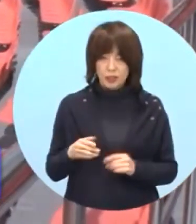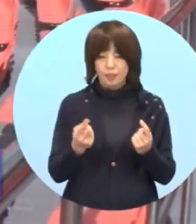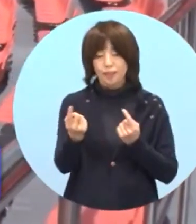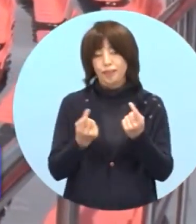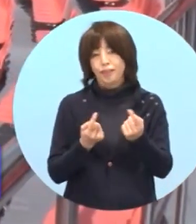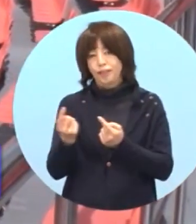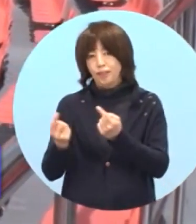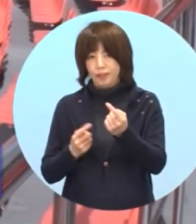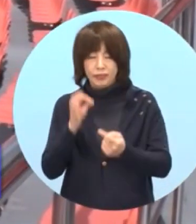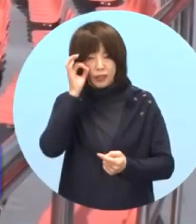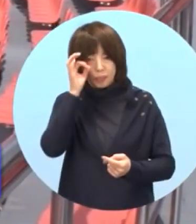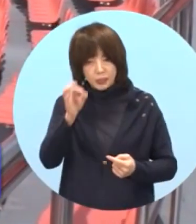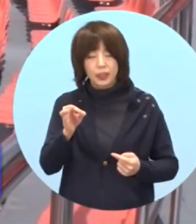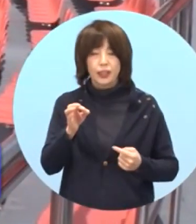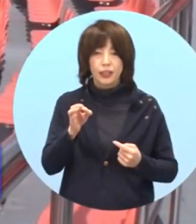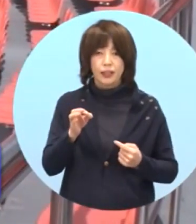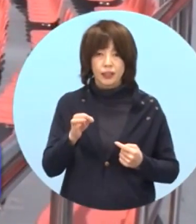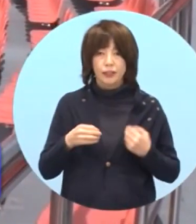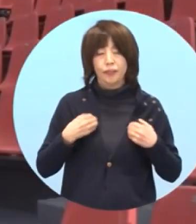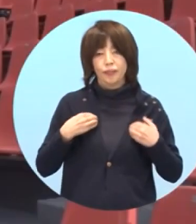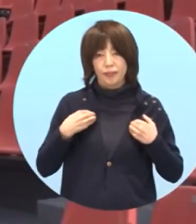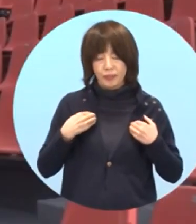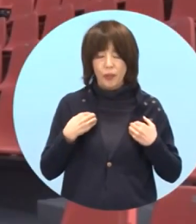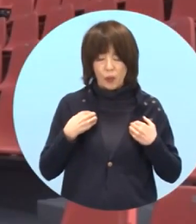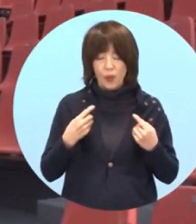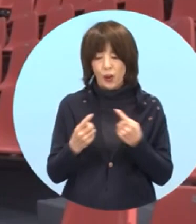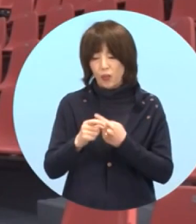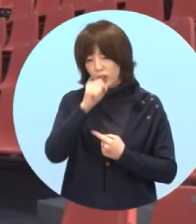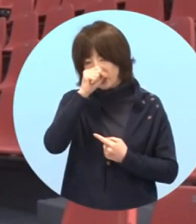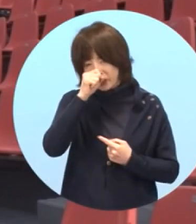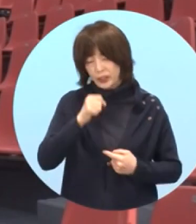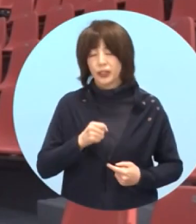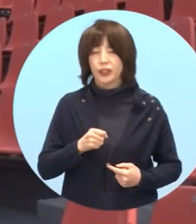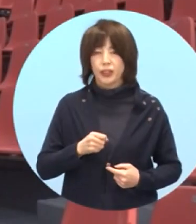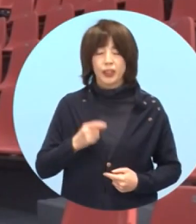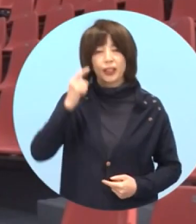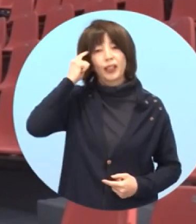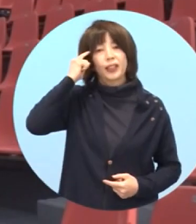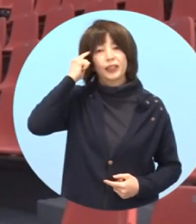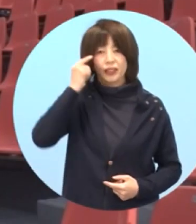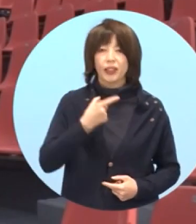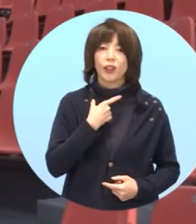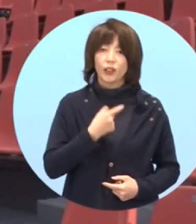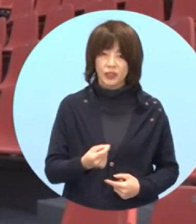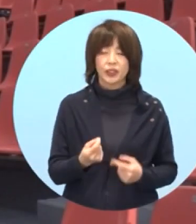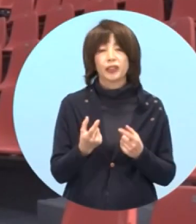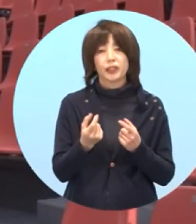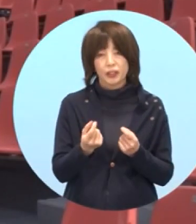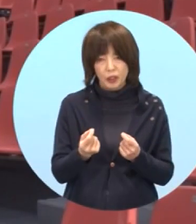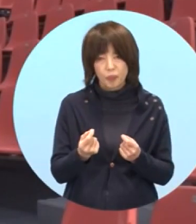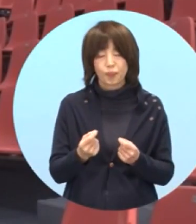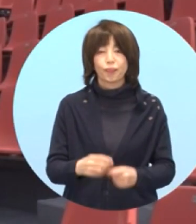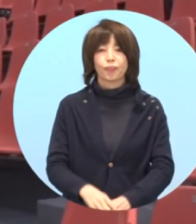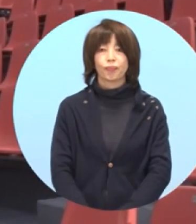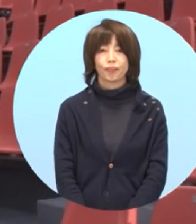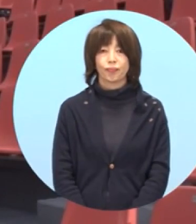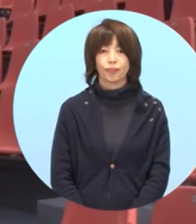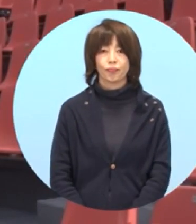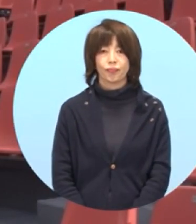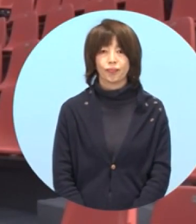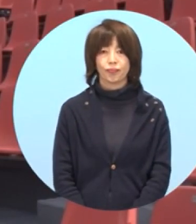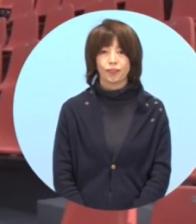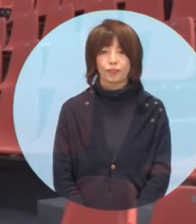スポーツ観戦などを通してリニューアルされた金沢市民野球場の素晴らしさを体感してもらいたいですね。